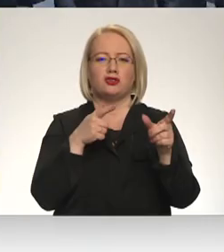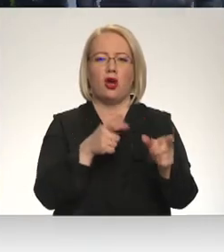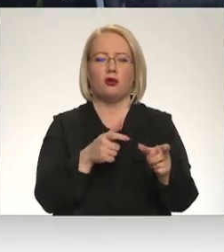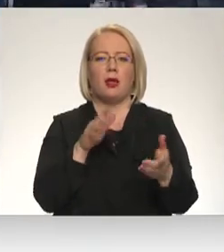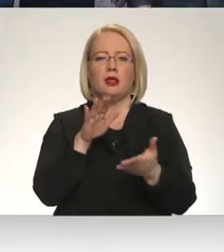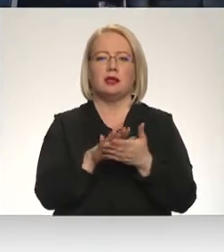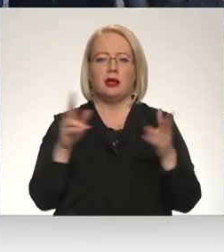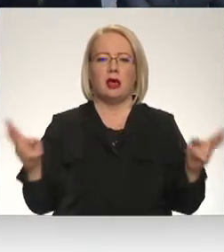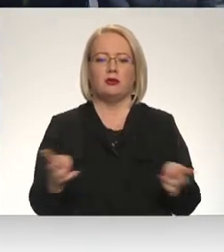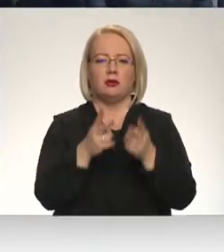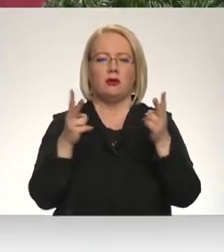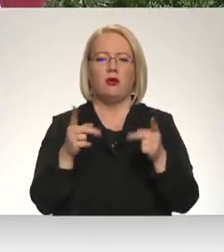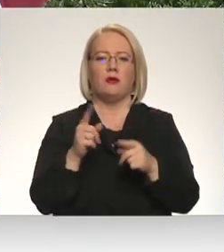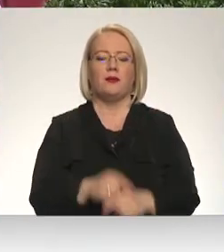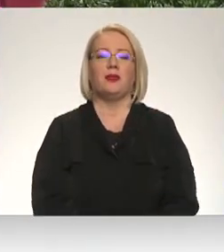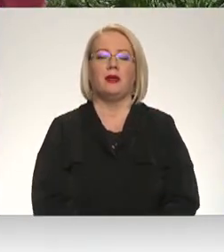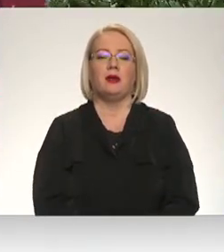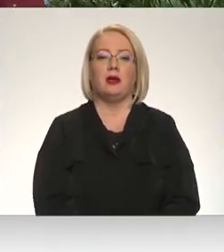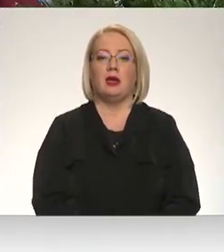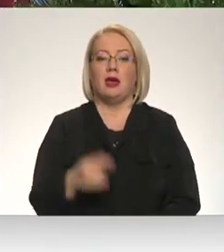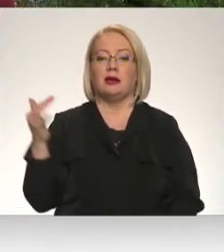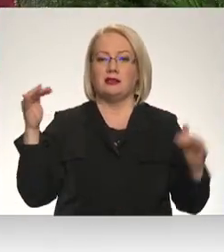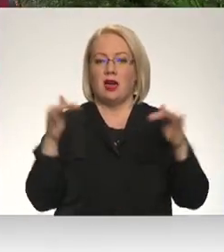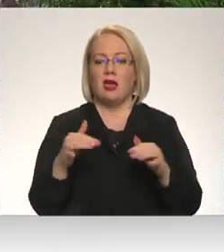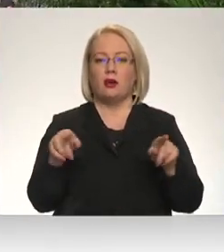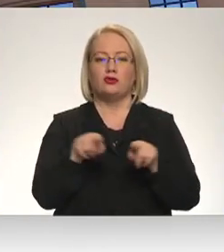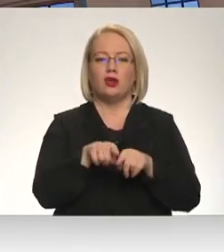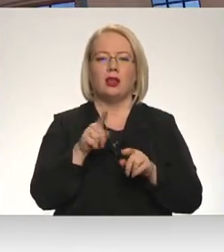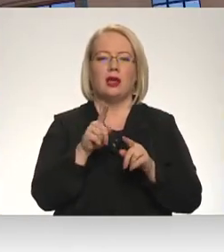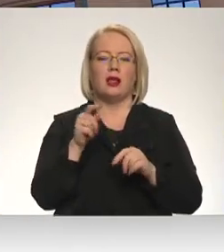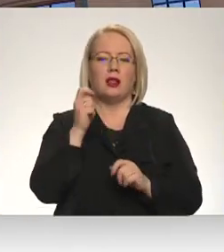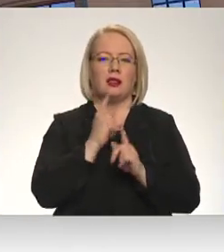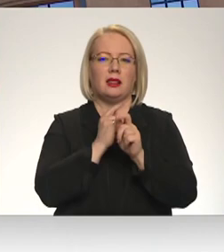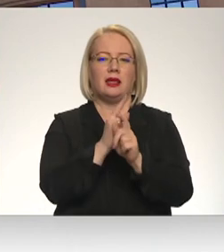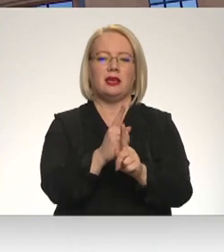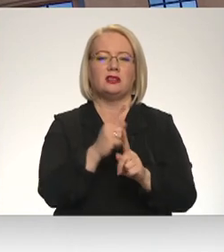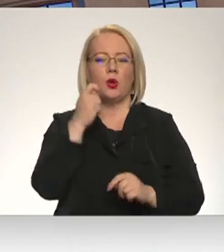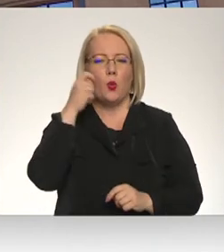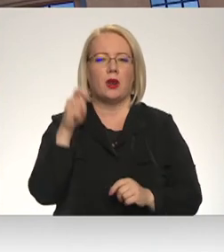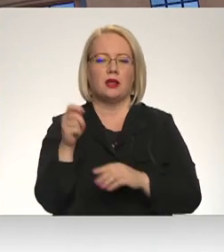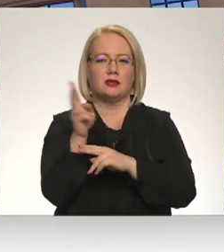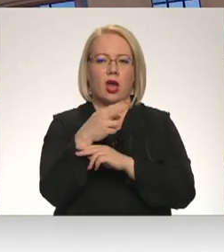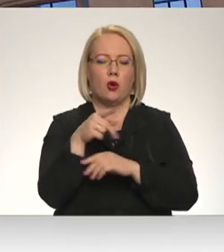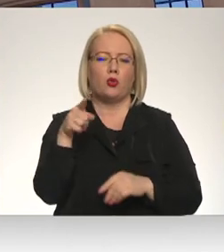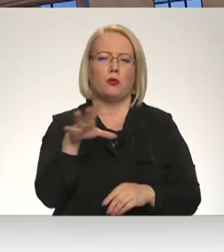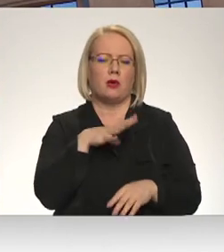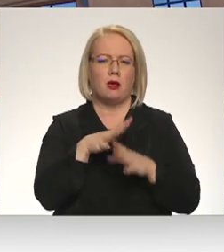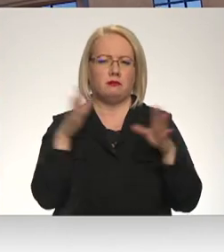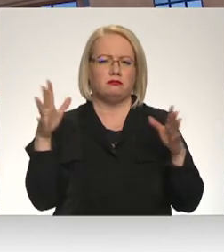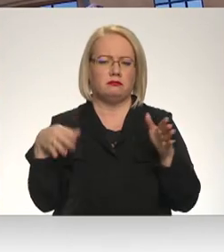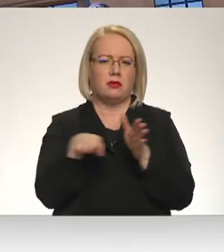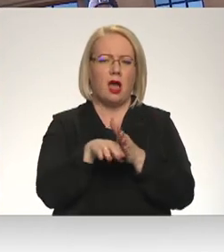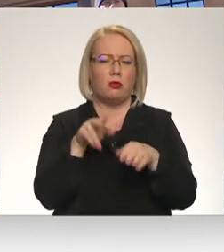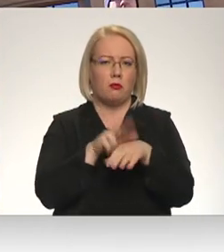grādu medējiem kaut. Sanākušiem līdz arī Ukrainas karodziņi. Vecrīgas ielās dežurēja liels skaits policijas darbinieku.